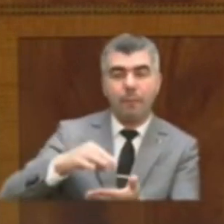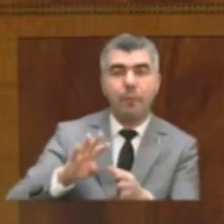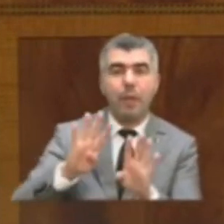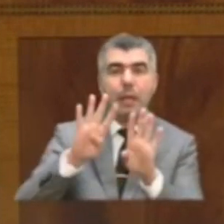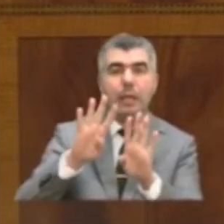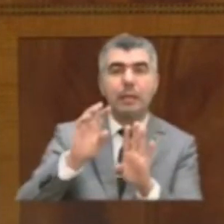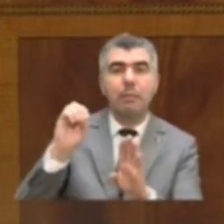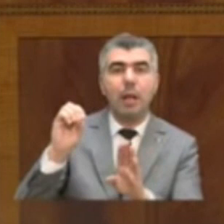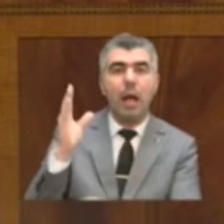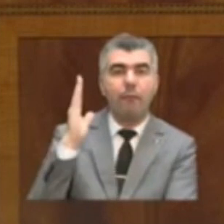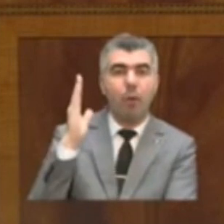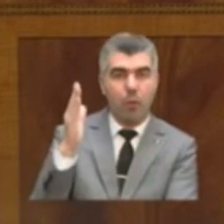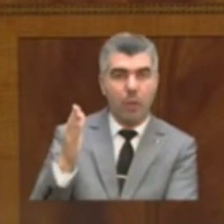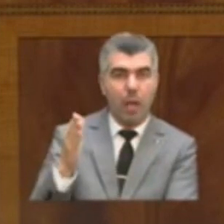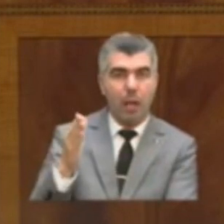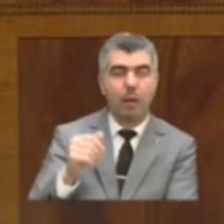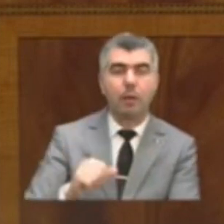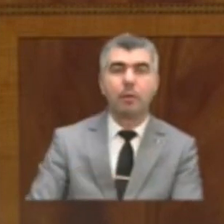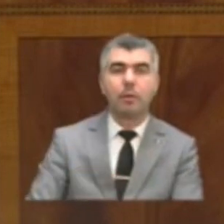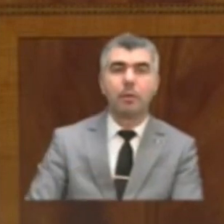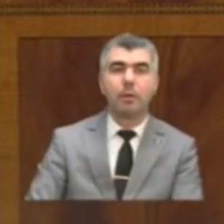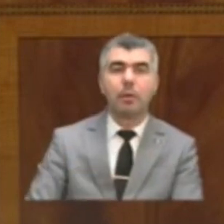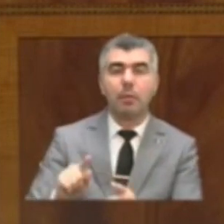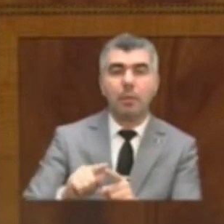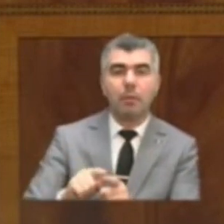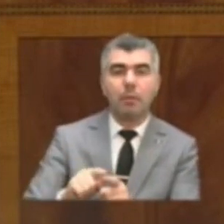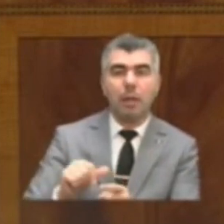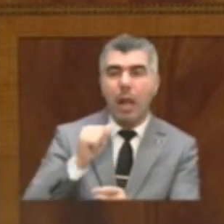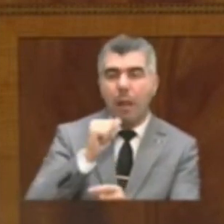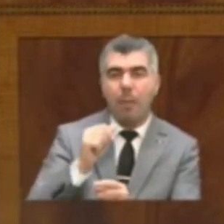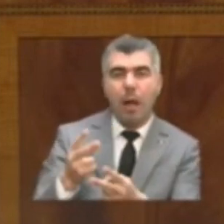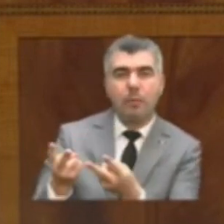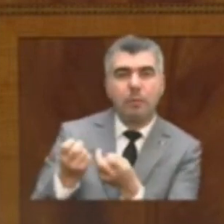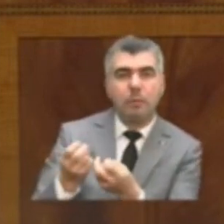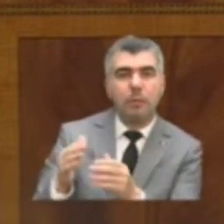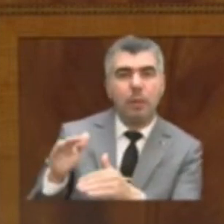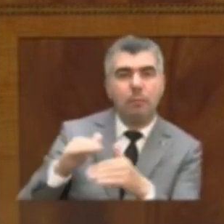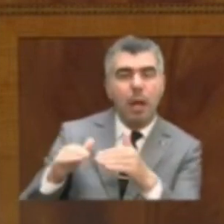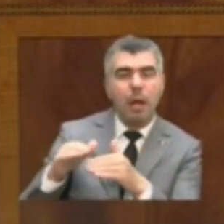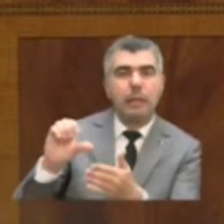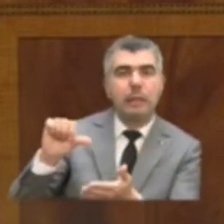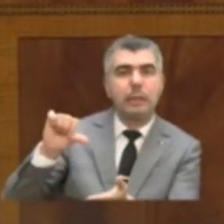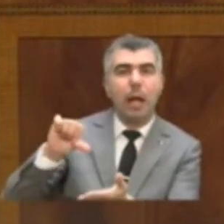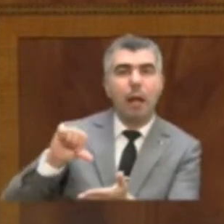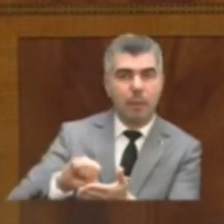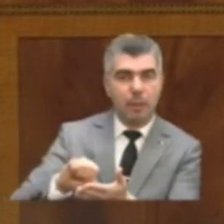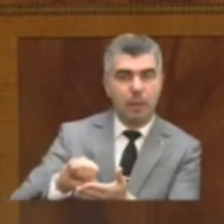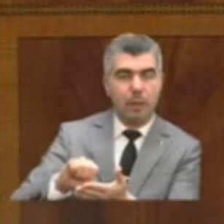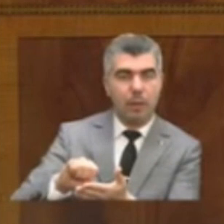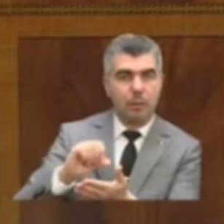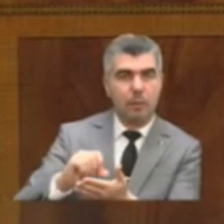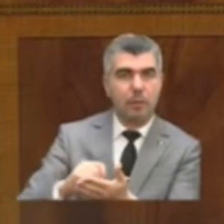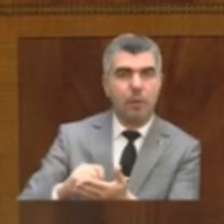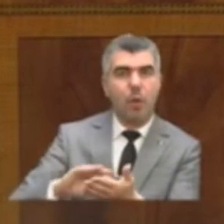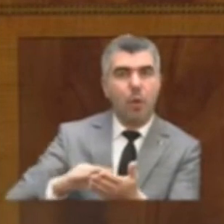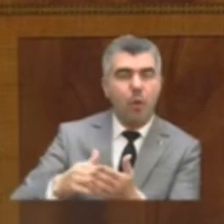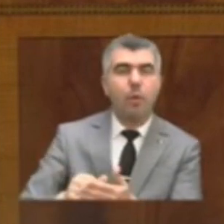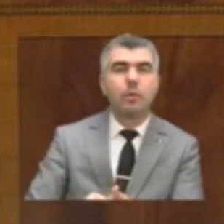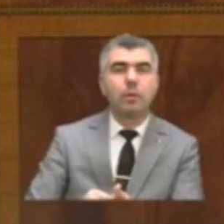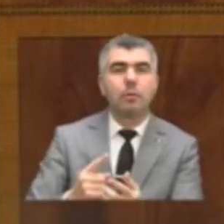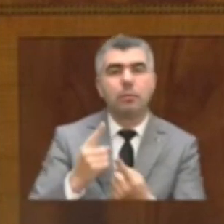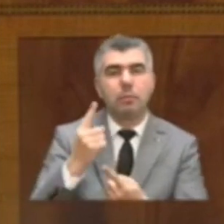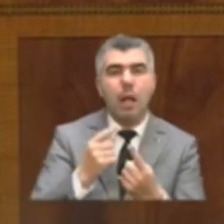8000 هكتار من المحطة ديال تحلية المياه البحر ديال الدار البيضاء، واللي غادي توفر